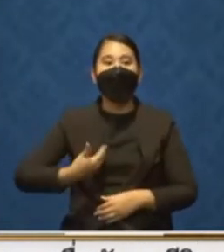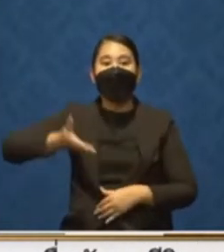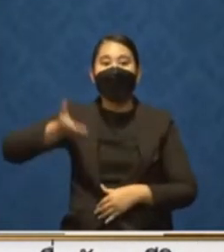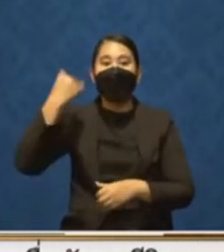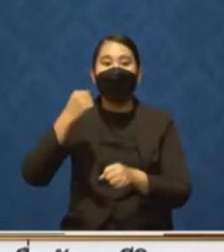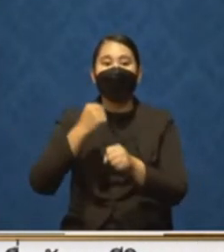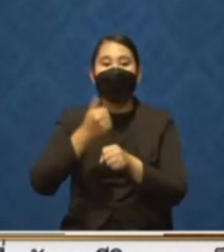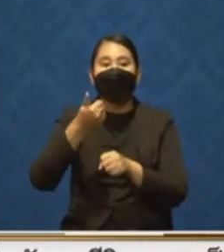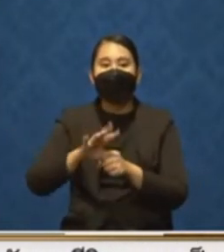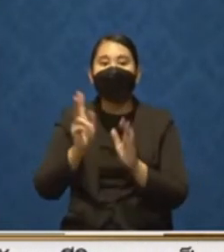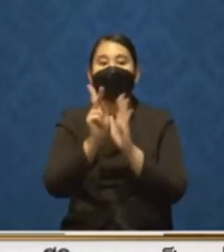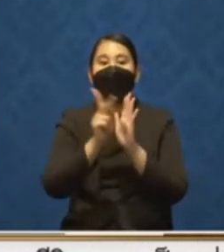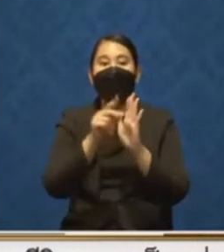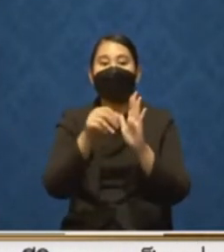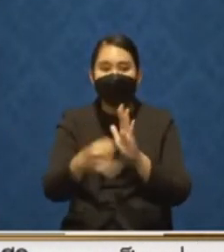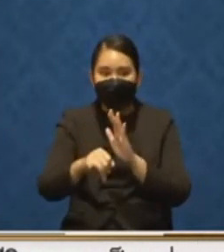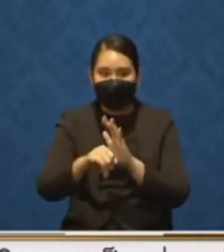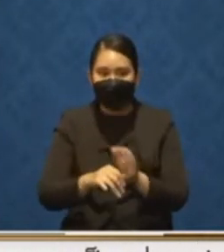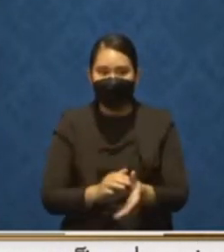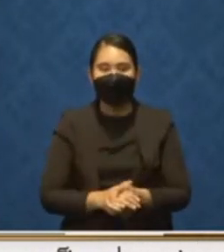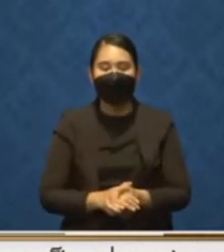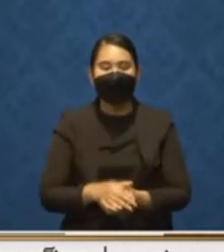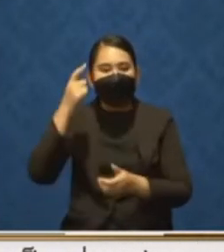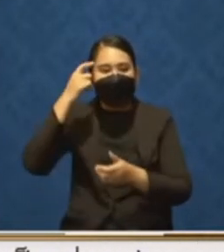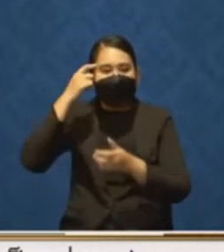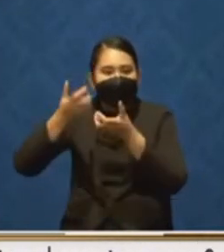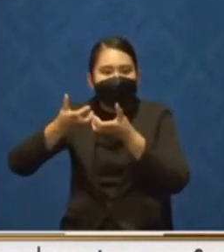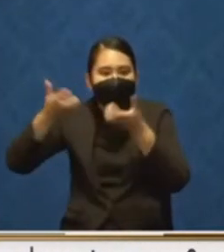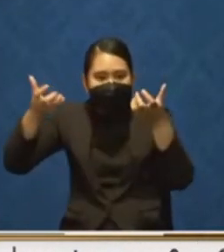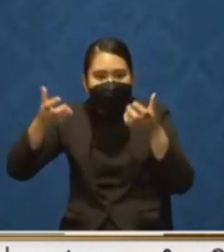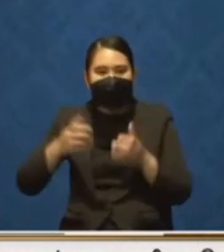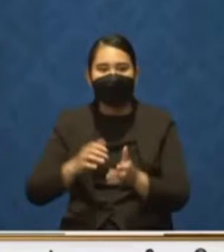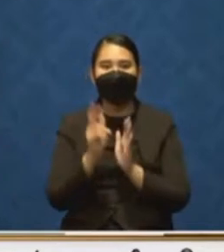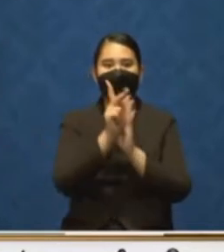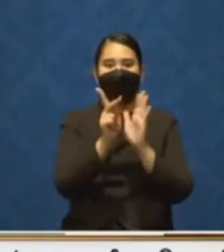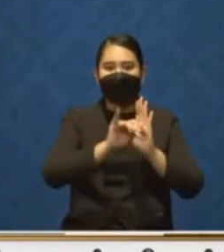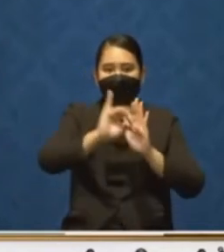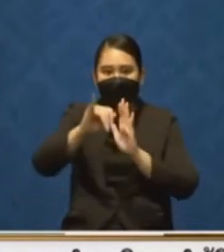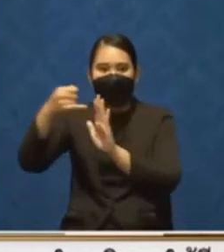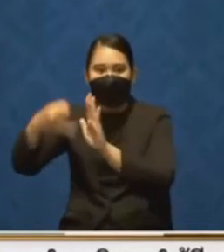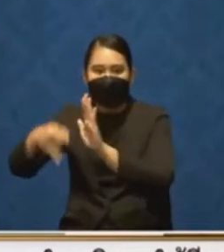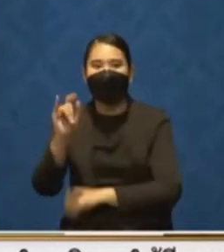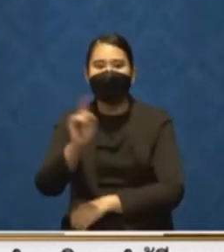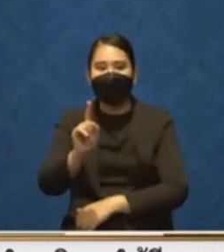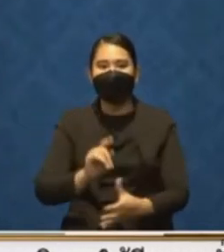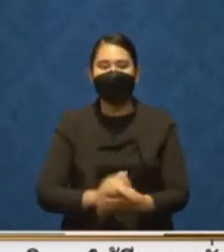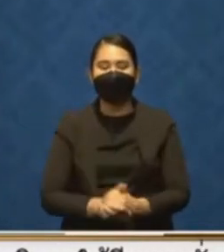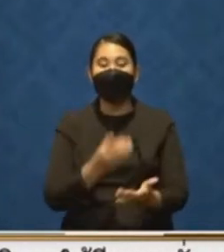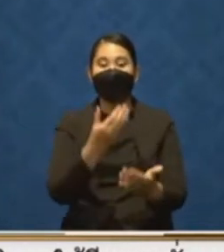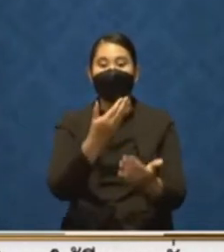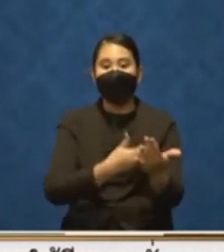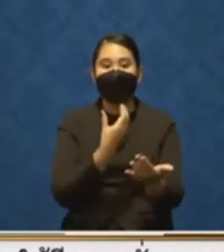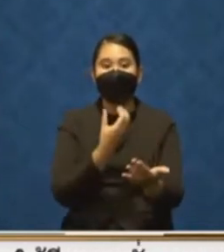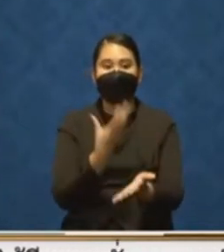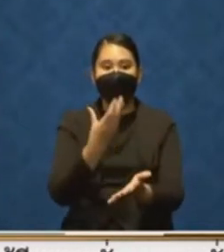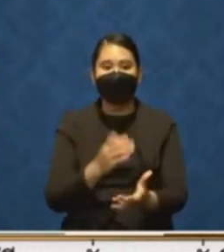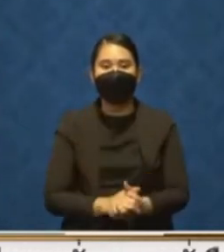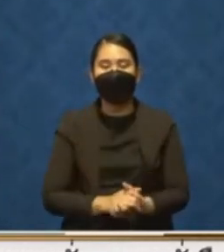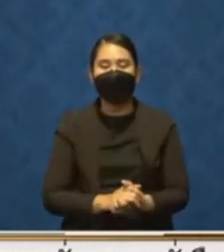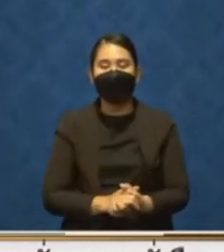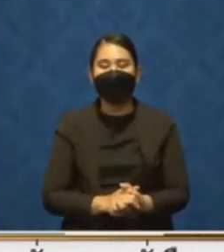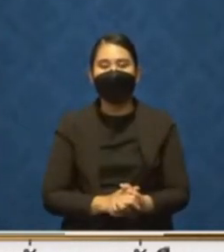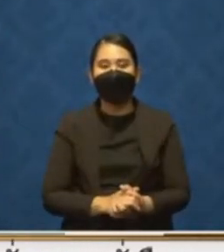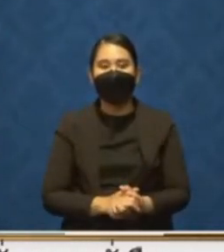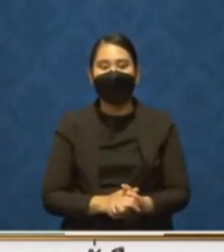กฎหมายล่ะแน่แยกแยะให้ออกมาได้มันถูกกฎหมายที่กฎหมายนะครับขอหวยแพงเรื่องการปรับปรุง